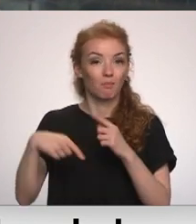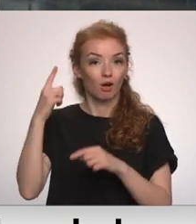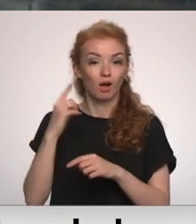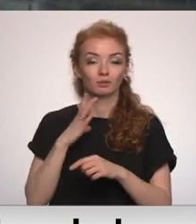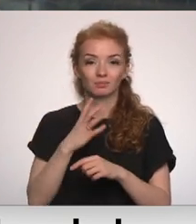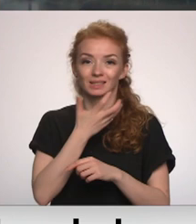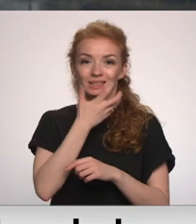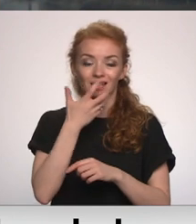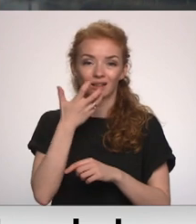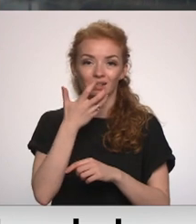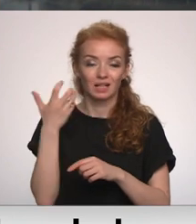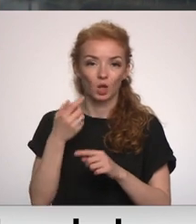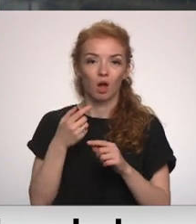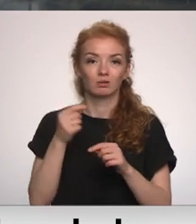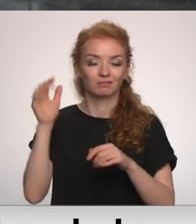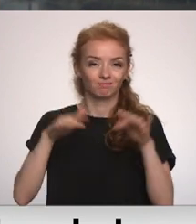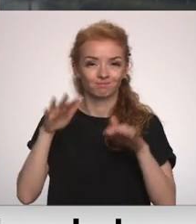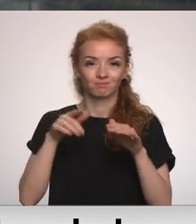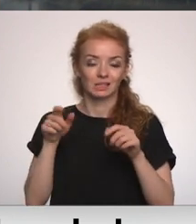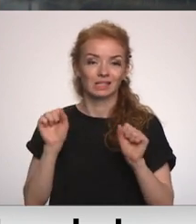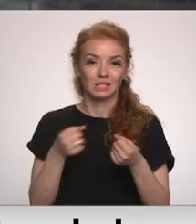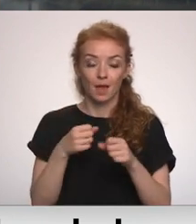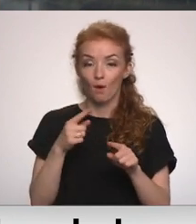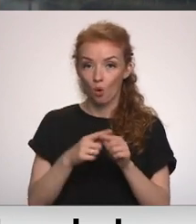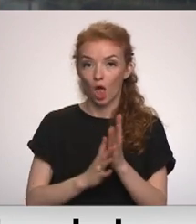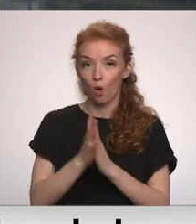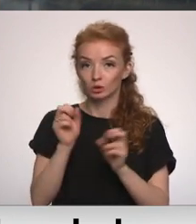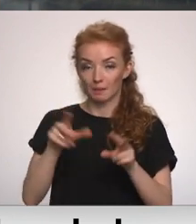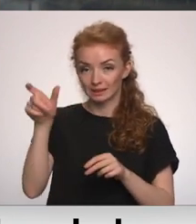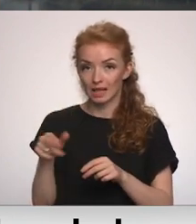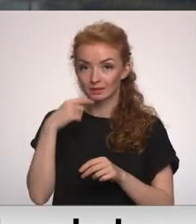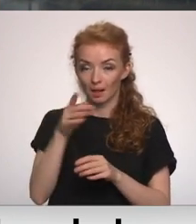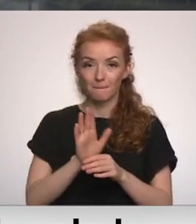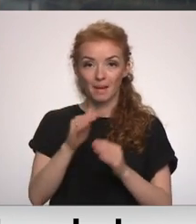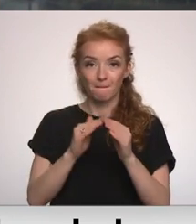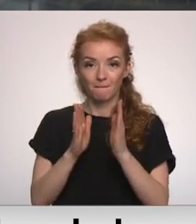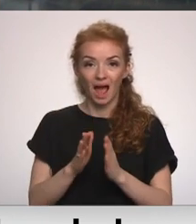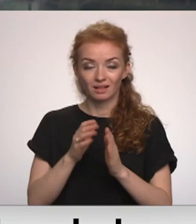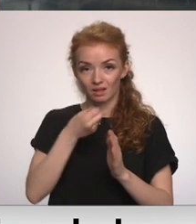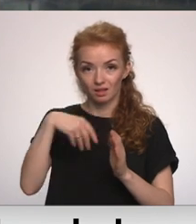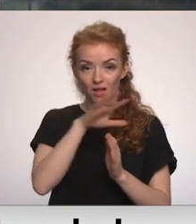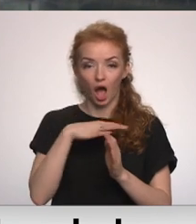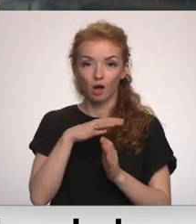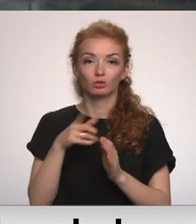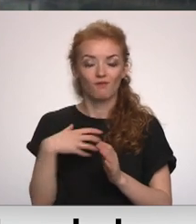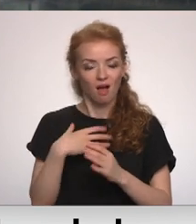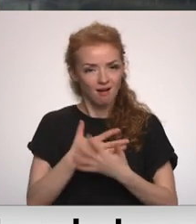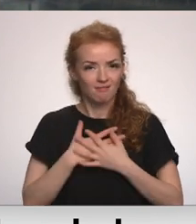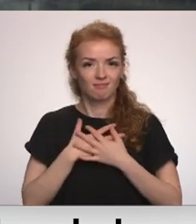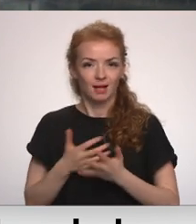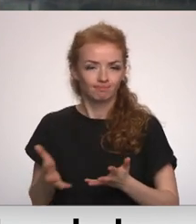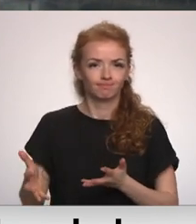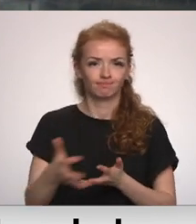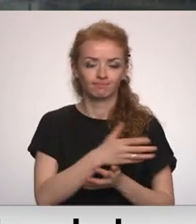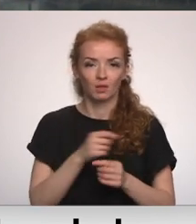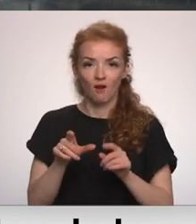un sniegotā ziema. Auga aizsardzības speciālists skaidro, ka piemājas dārzos audzētājiem jāmet pie malas slinkums, jo